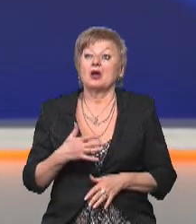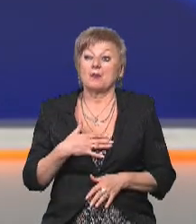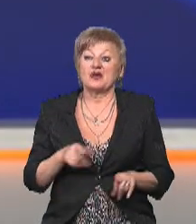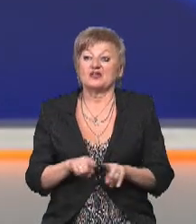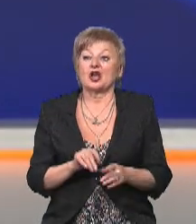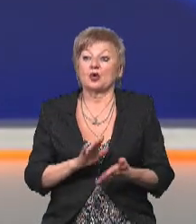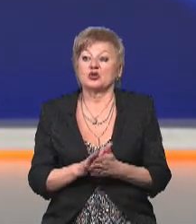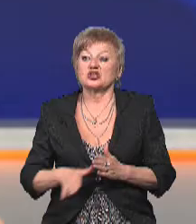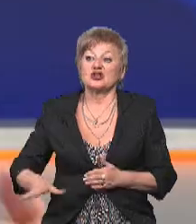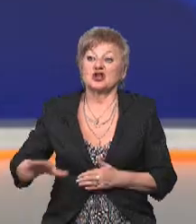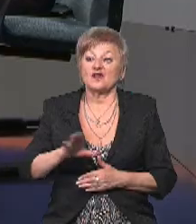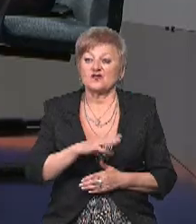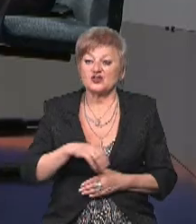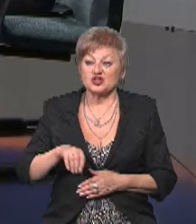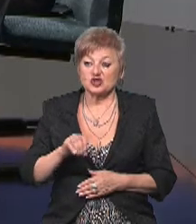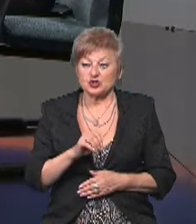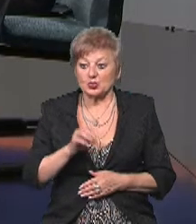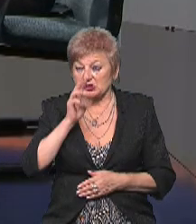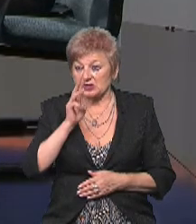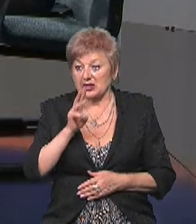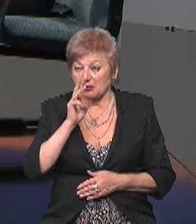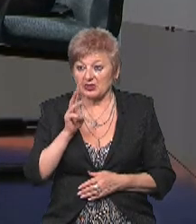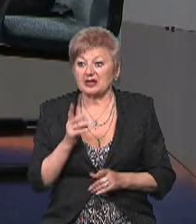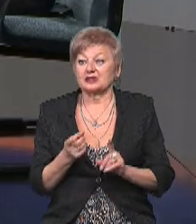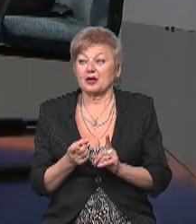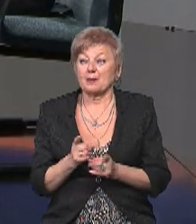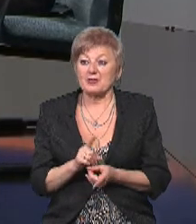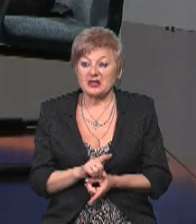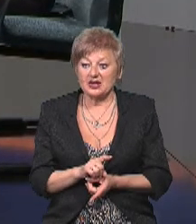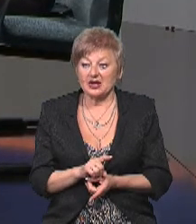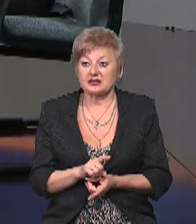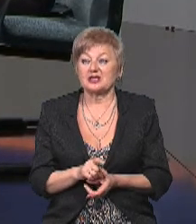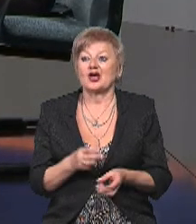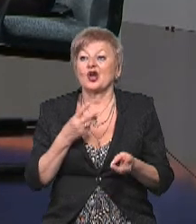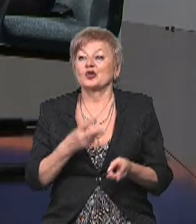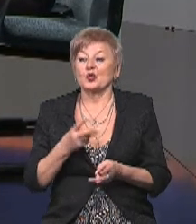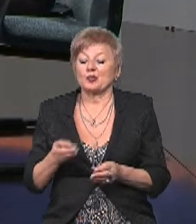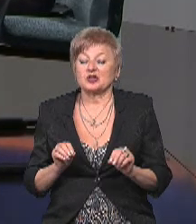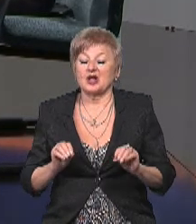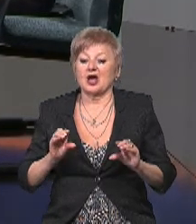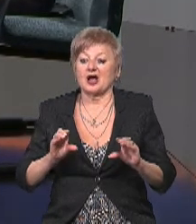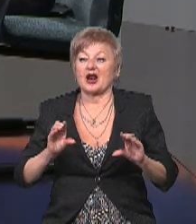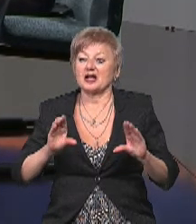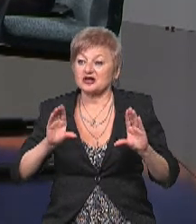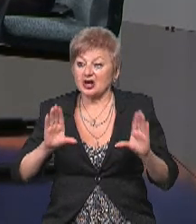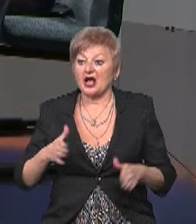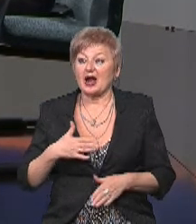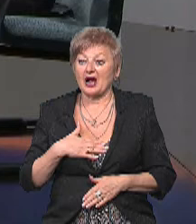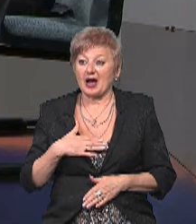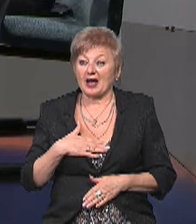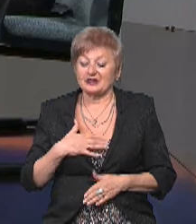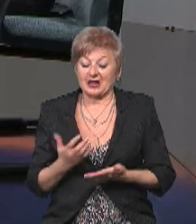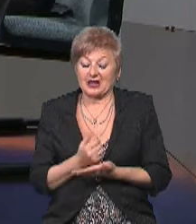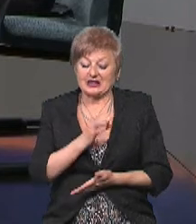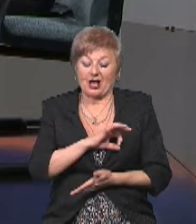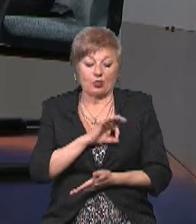ситуации, когда все дорожает, минимальная заработная плата меняется регулярно, топливо дорожает для аварийок, а наш доход, он